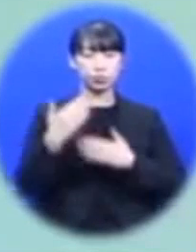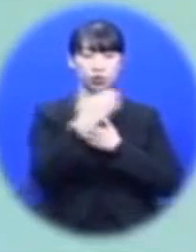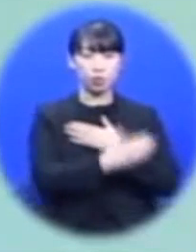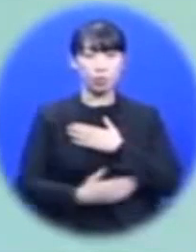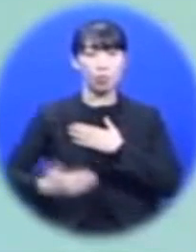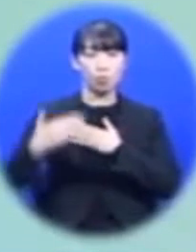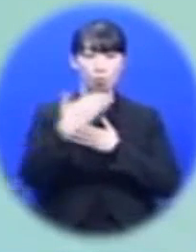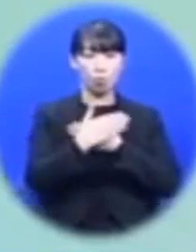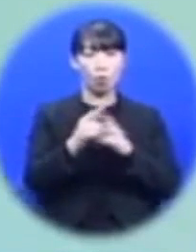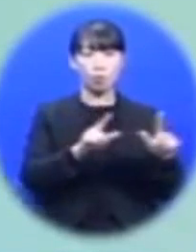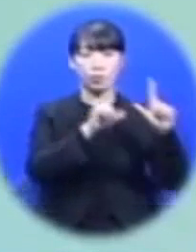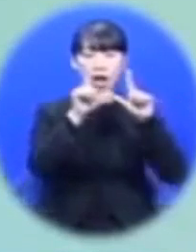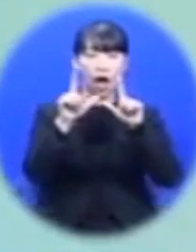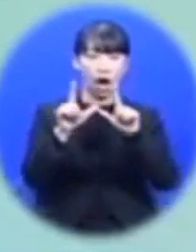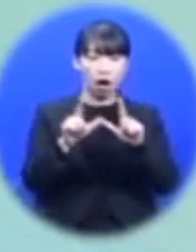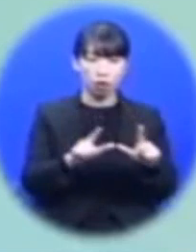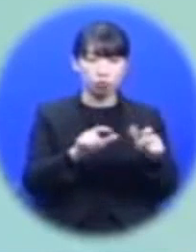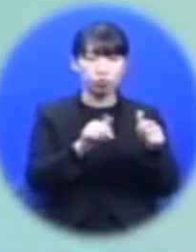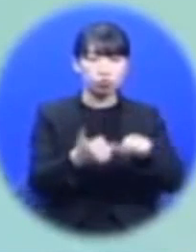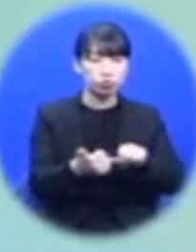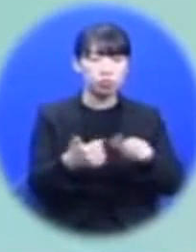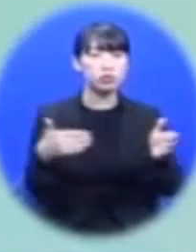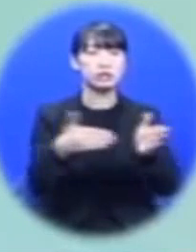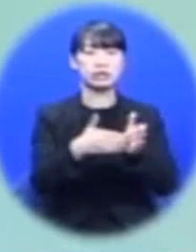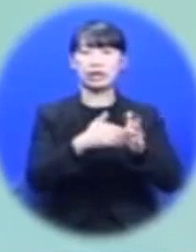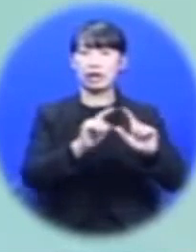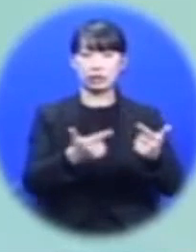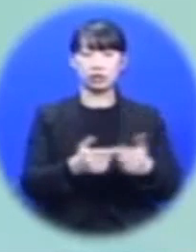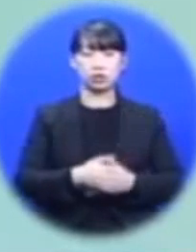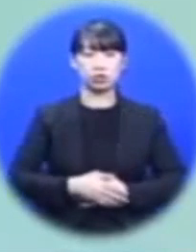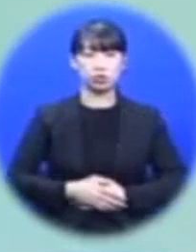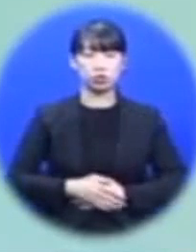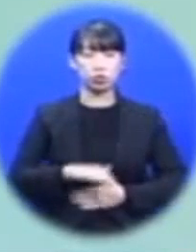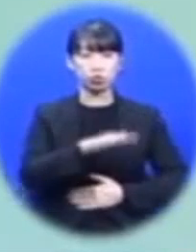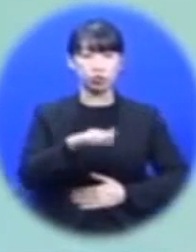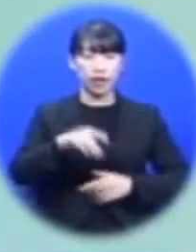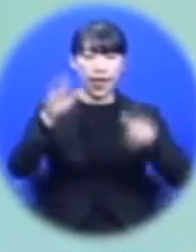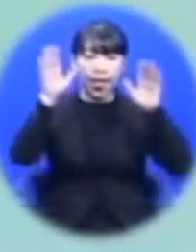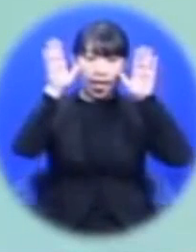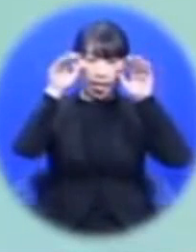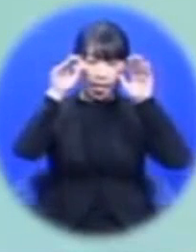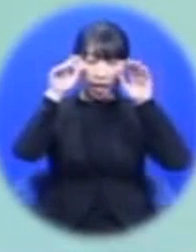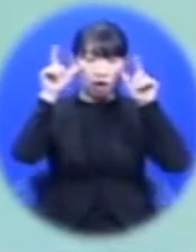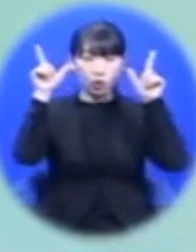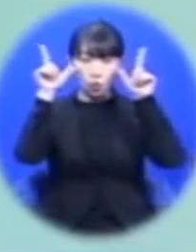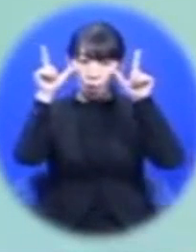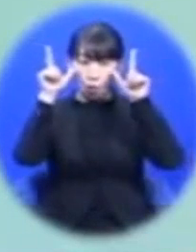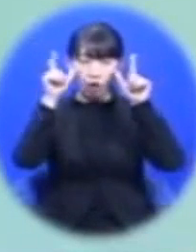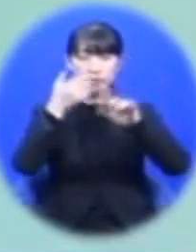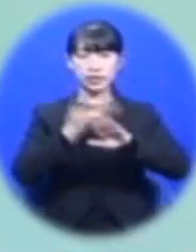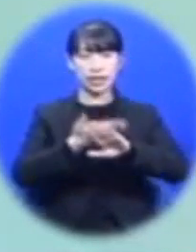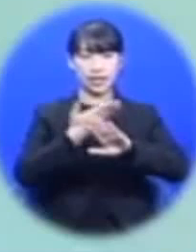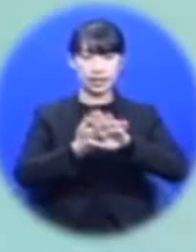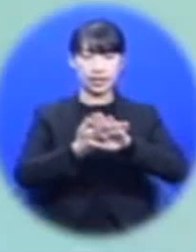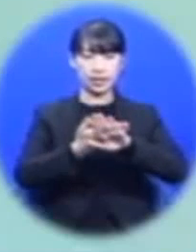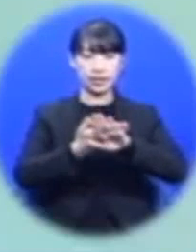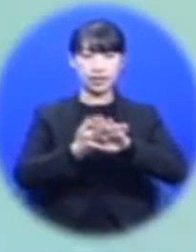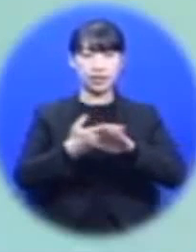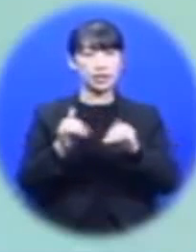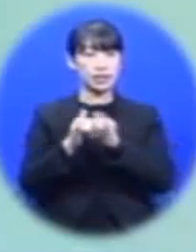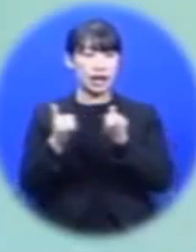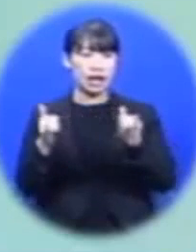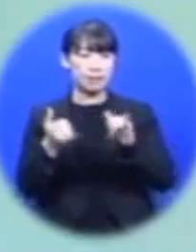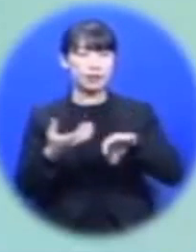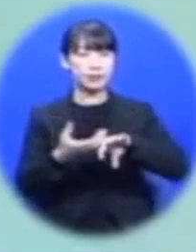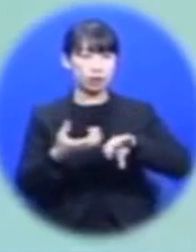것으로 우리는 끝나는 존재가 아니라는리는 개 소 과 말 사람은